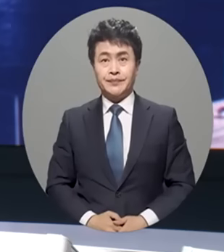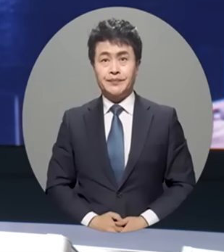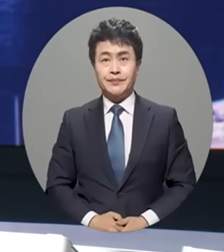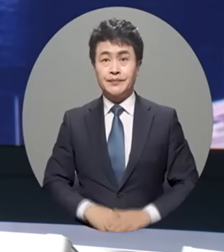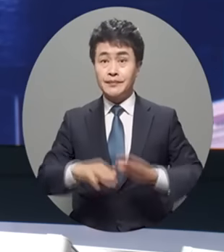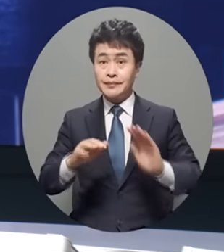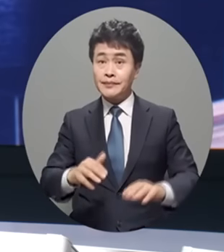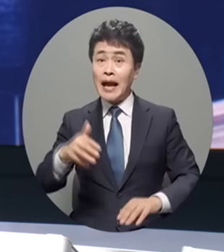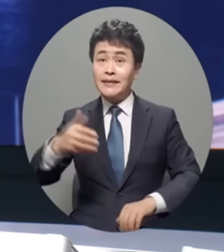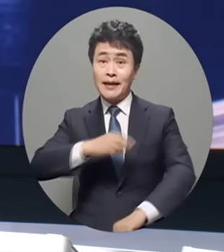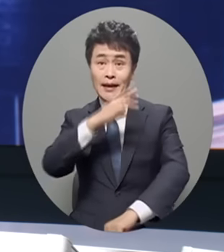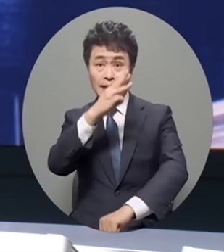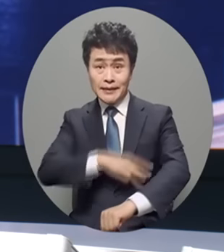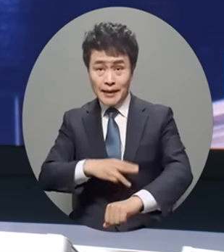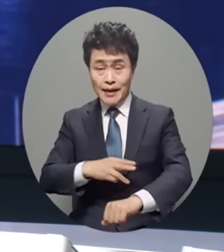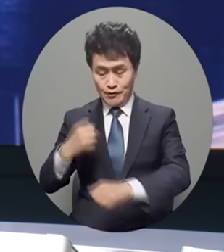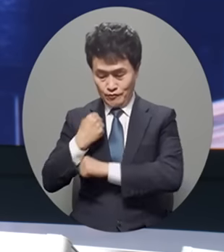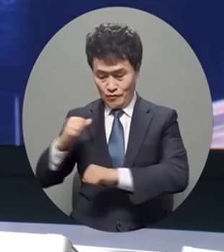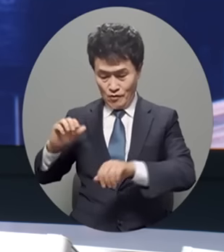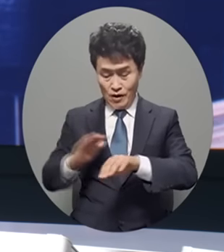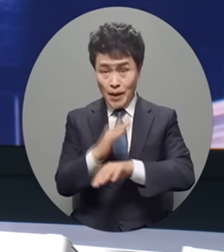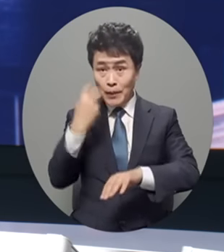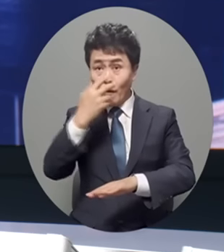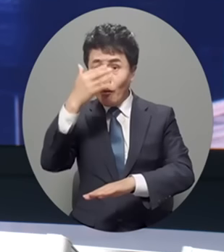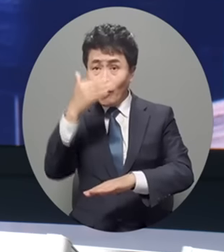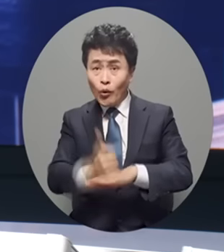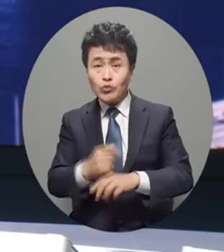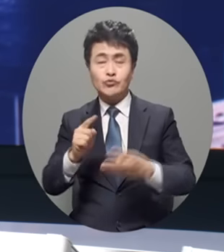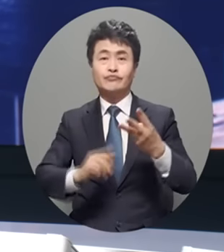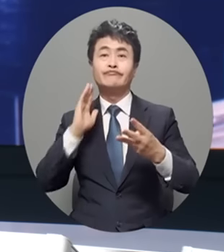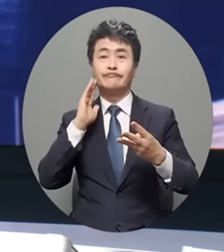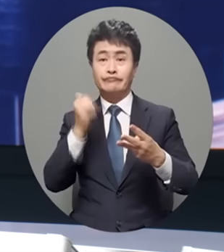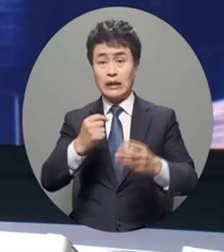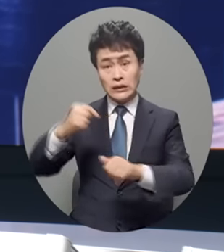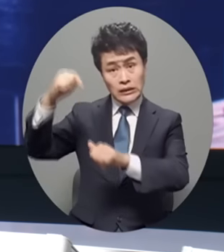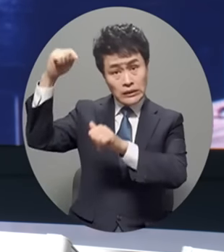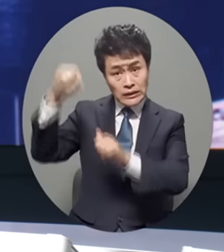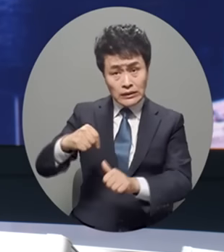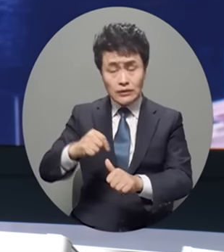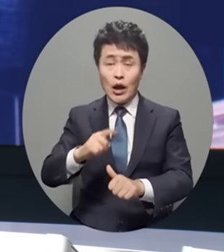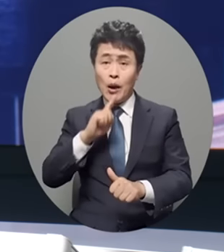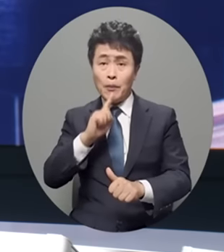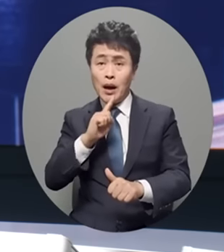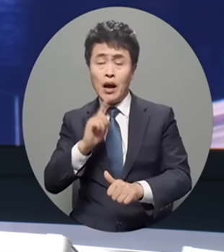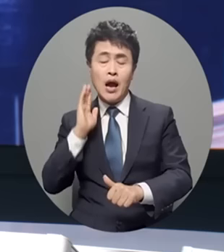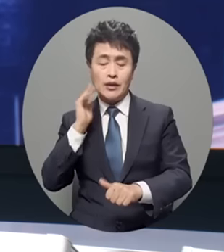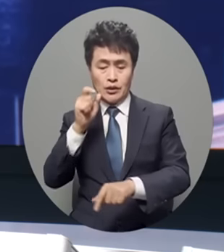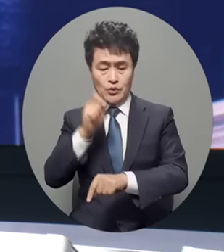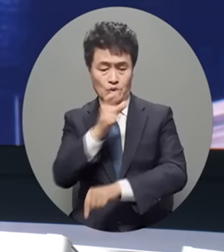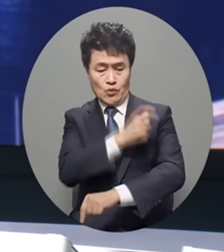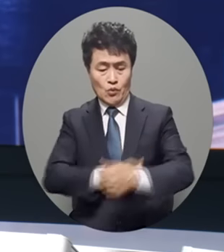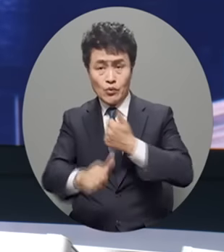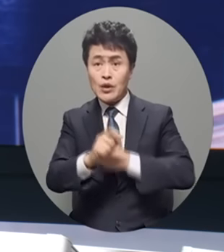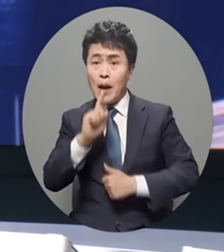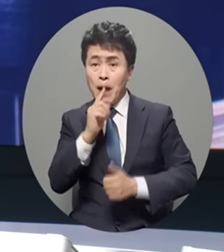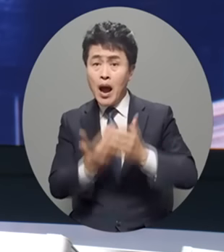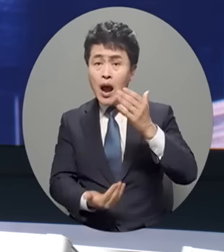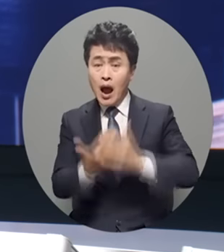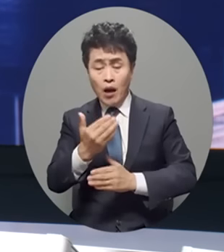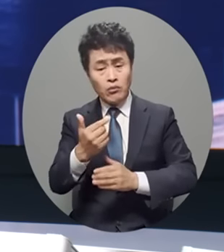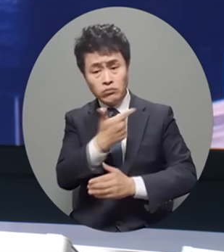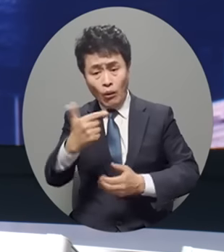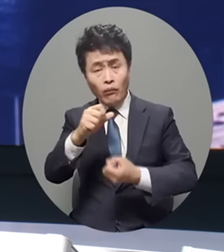네, 최상병 사건 해병대 수사 결과에 대해 윤석열 대통령의 지시가 있었다는 대통령실 고위 관계자 말이 나오면서 파장이